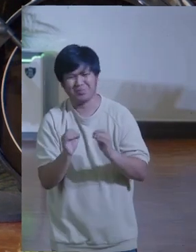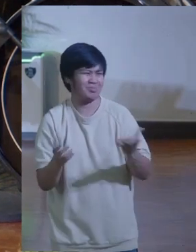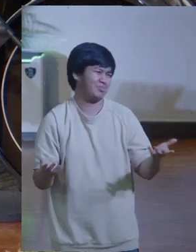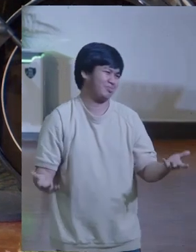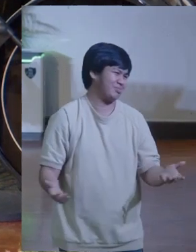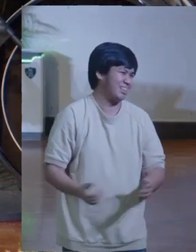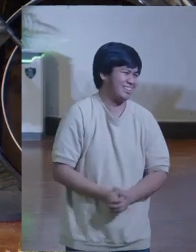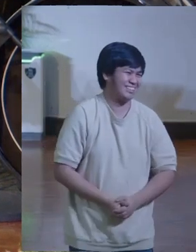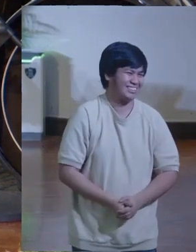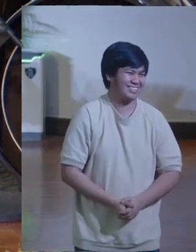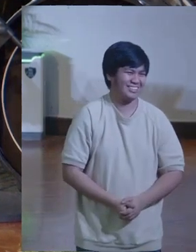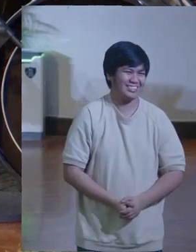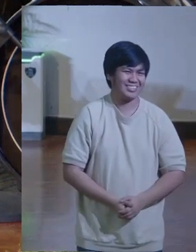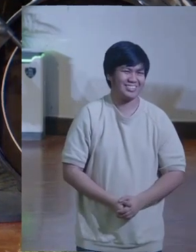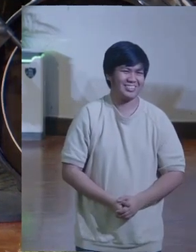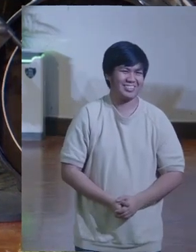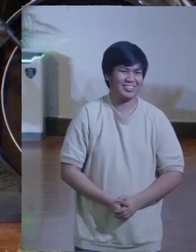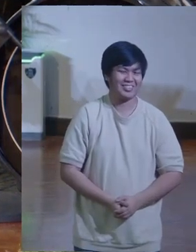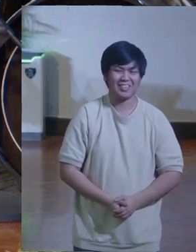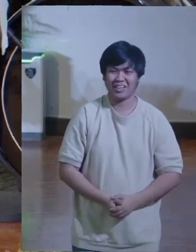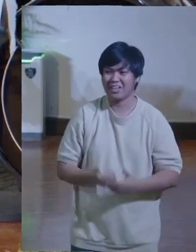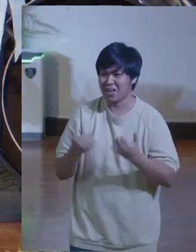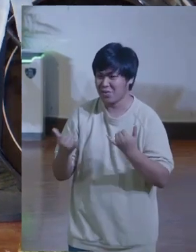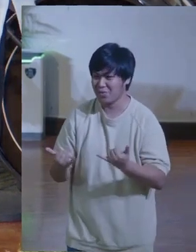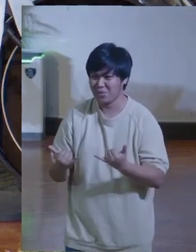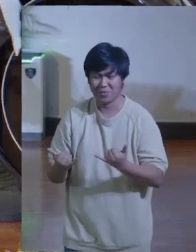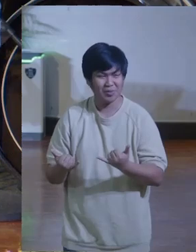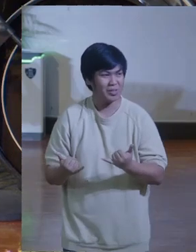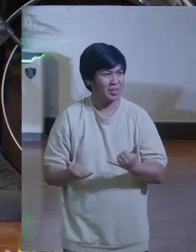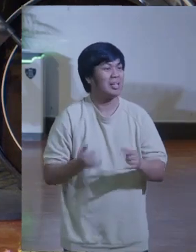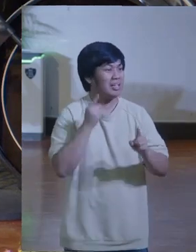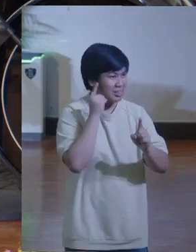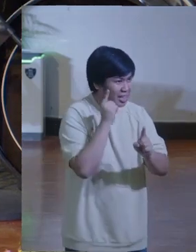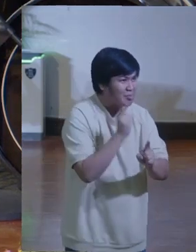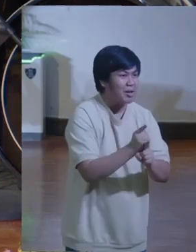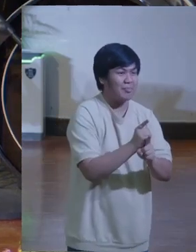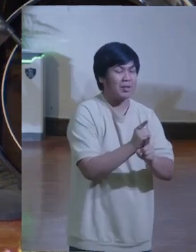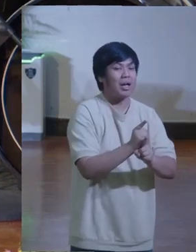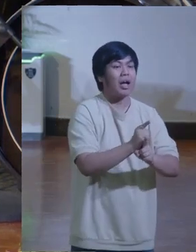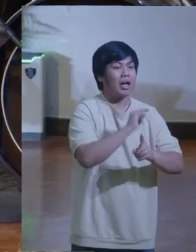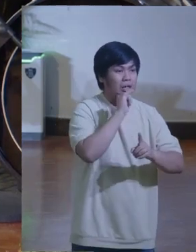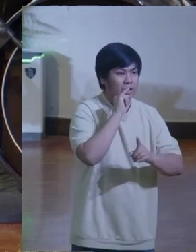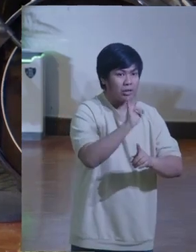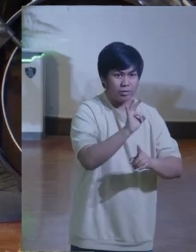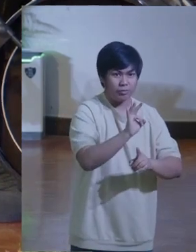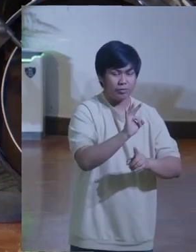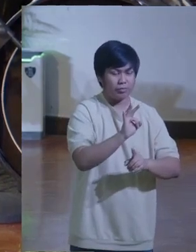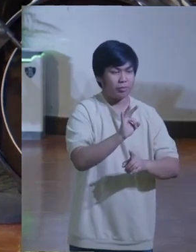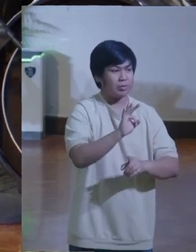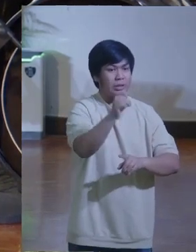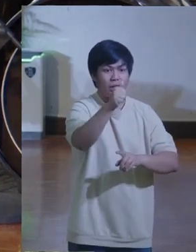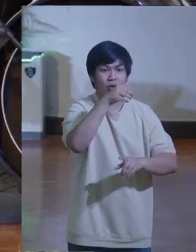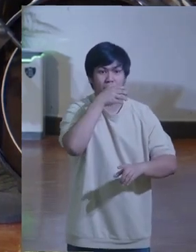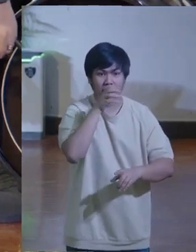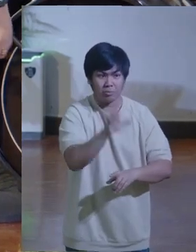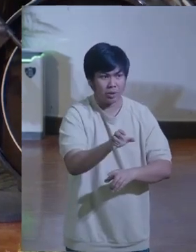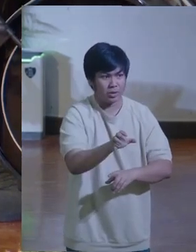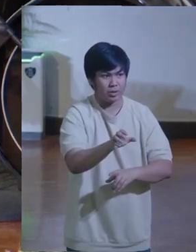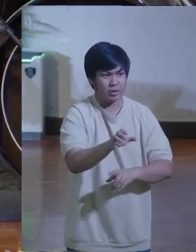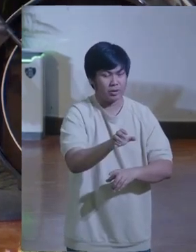nyo, sa totoo lang, tama po yun. Ang nire-require po ng